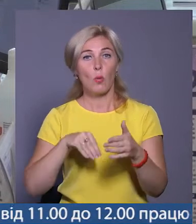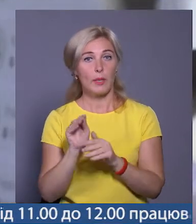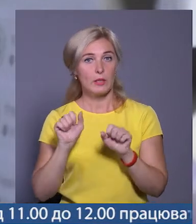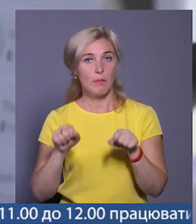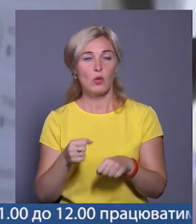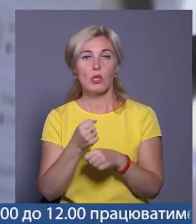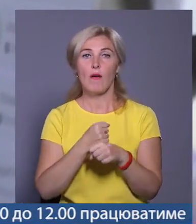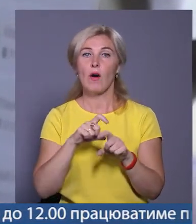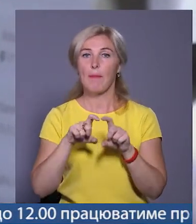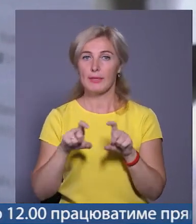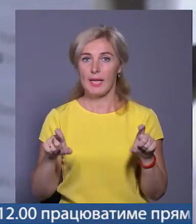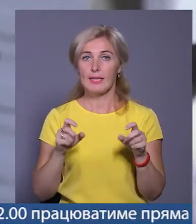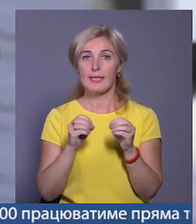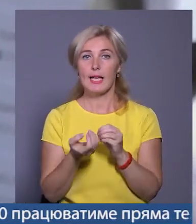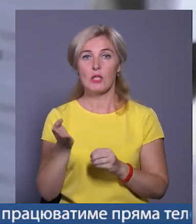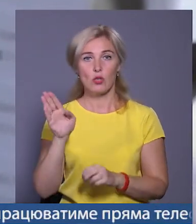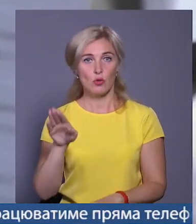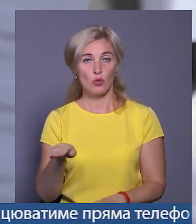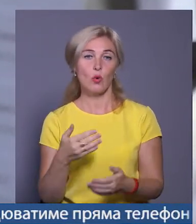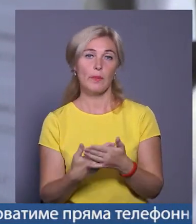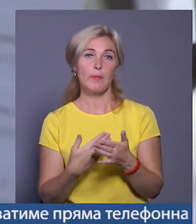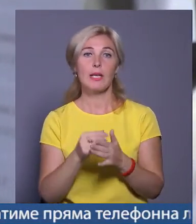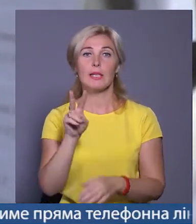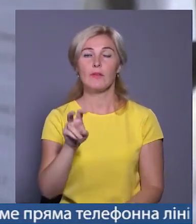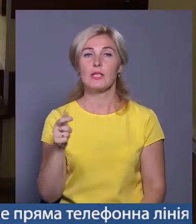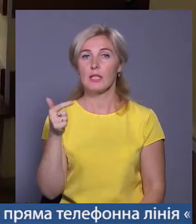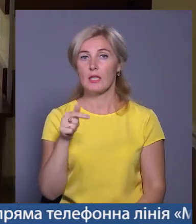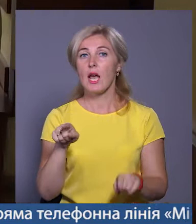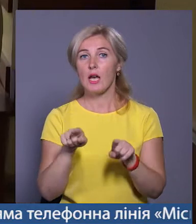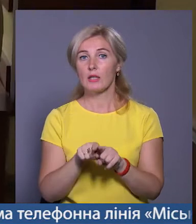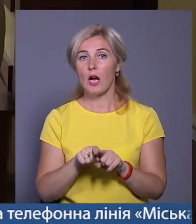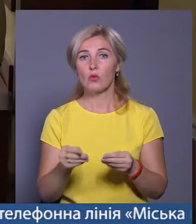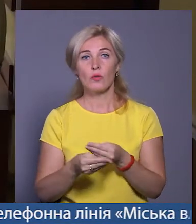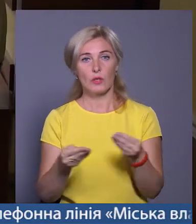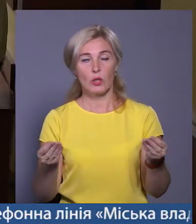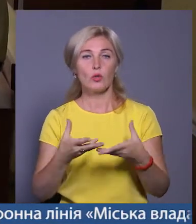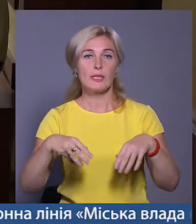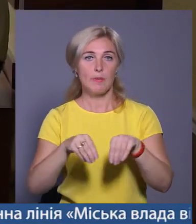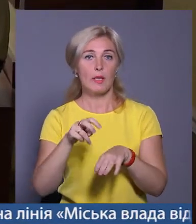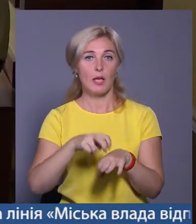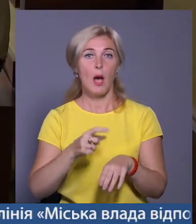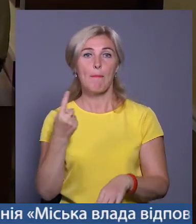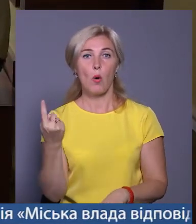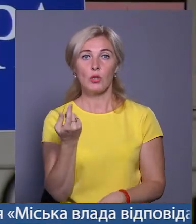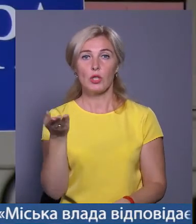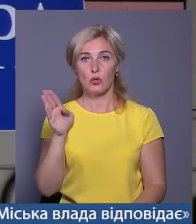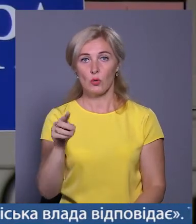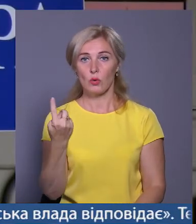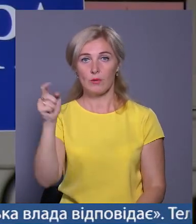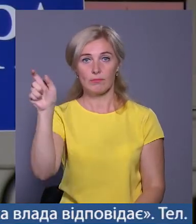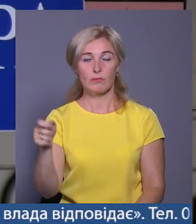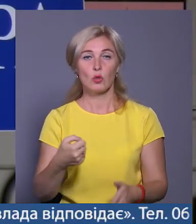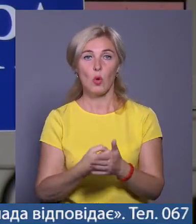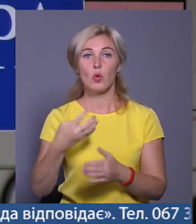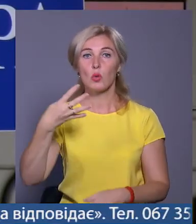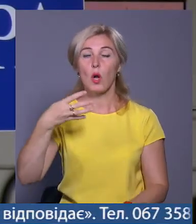можна в аптеці. Ціна за 10 таблеток варіюється в межах 200 гривень. Також препарат видають сімейні лікарі по одній таблетці на особу віком до